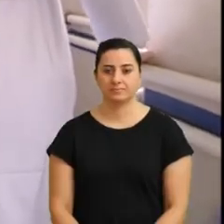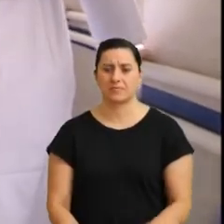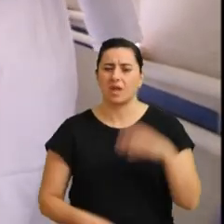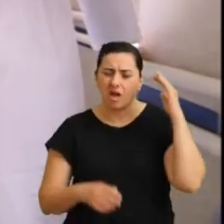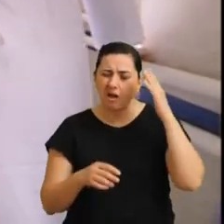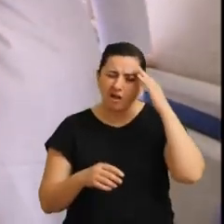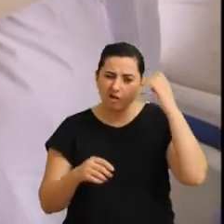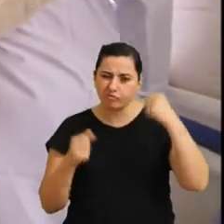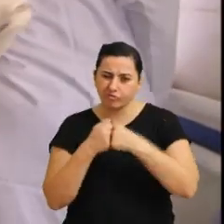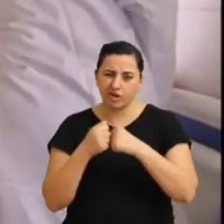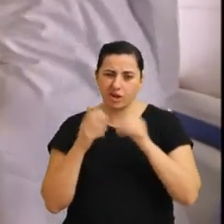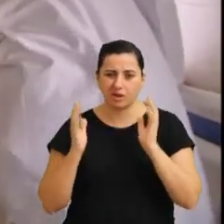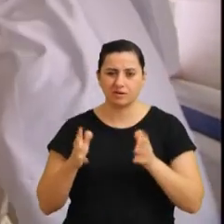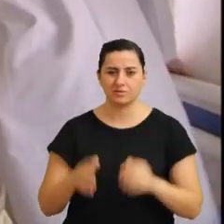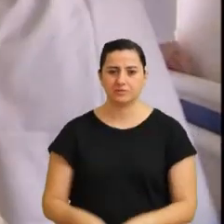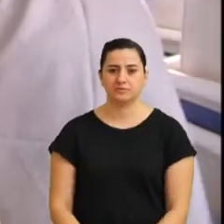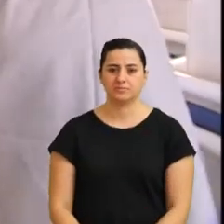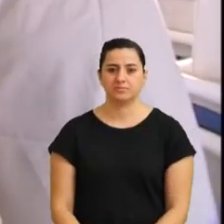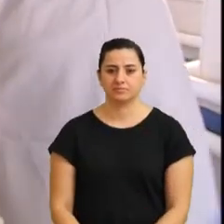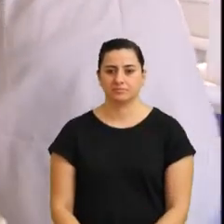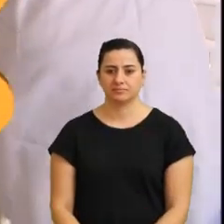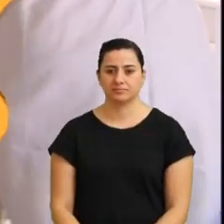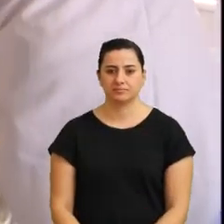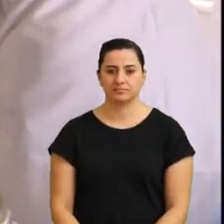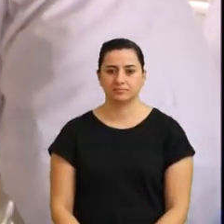Ah, kafam! Tavandaki demire çarptı.